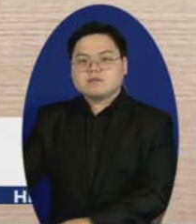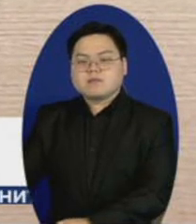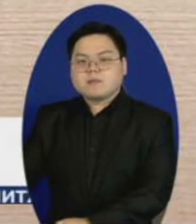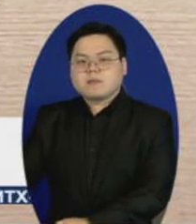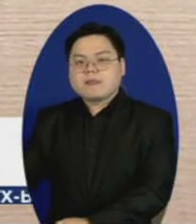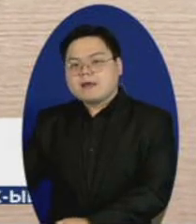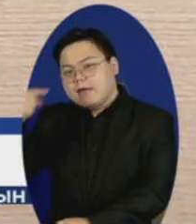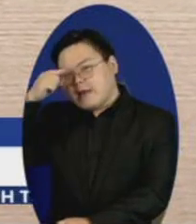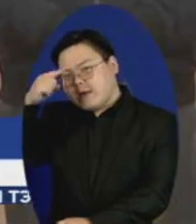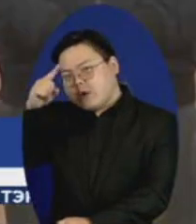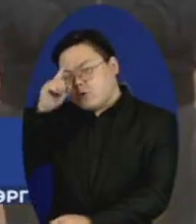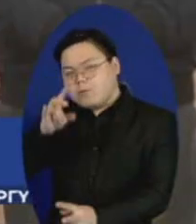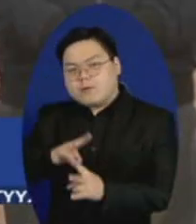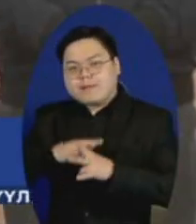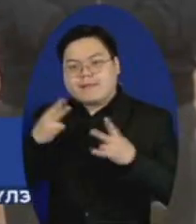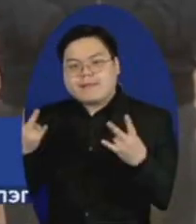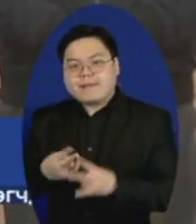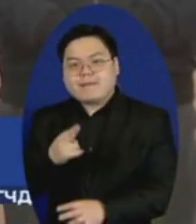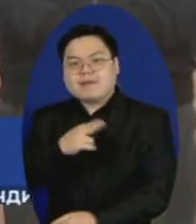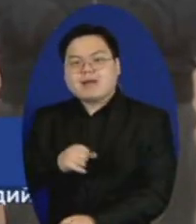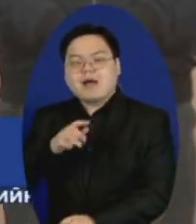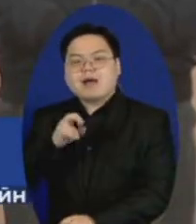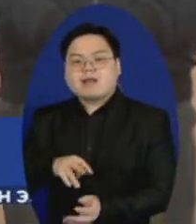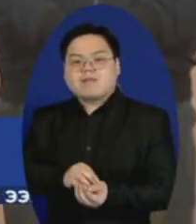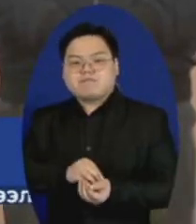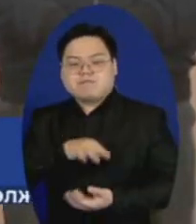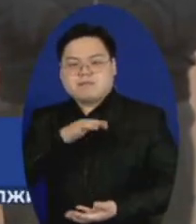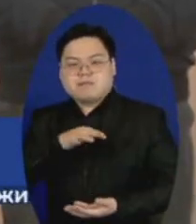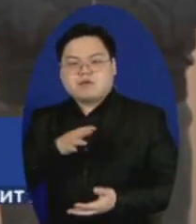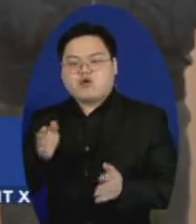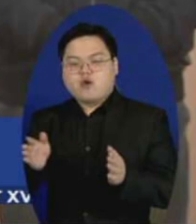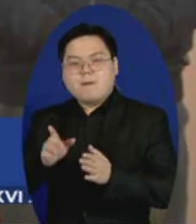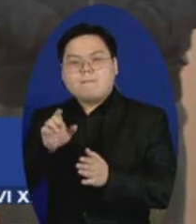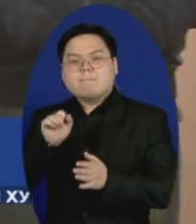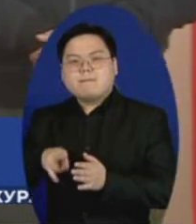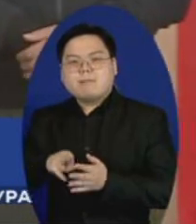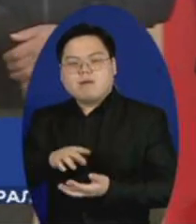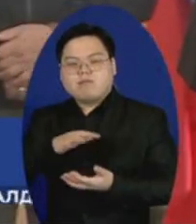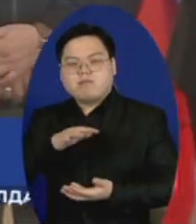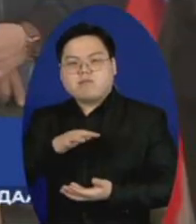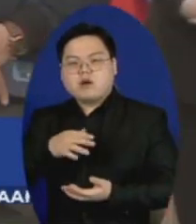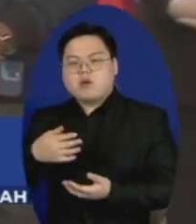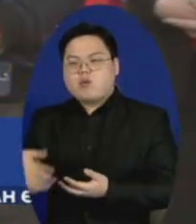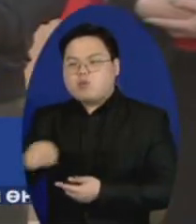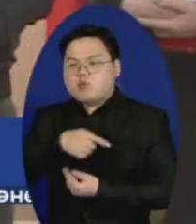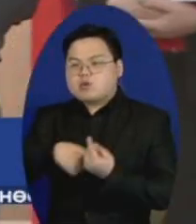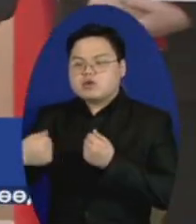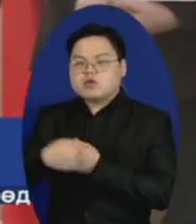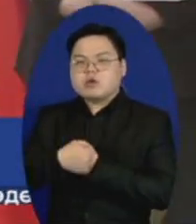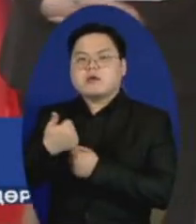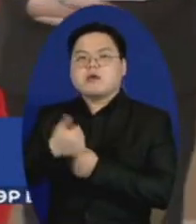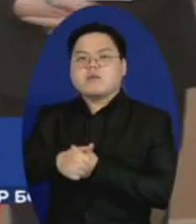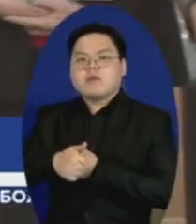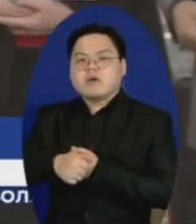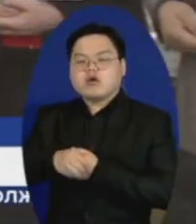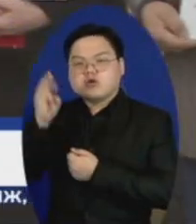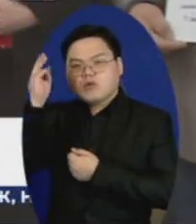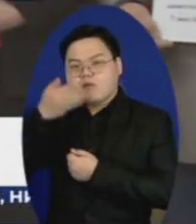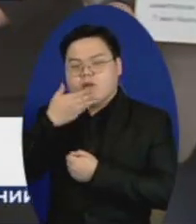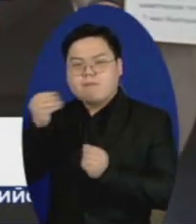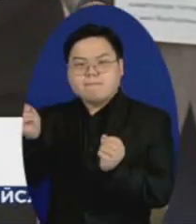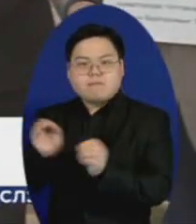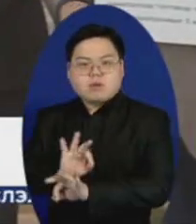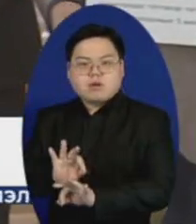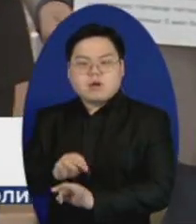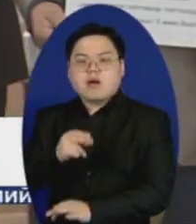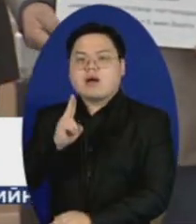Эрүүл мэнд болон нийгмийн даатгалын хөрөнгөө жижиг банкнд их хэмжээгээр байж байгаад хин төлөх нь тодорхойгүй алга болсон явдалд тухайн үедэг